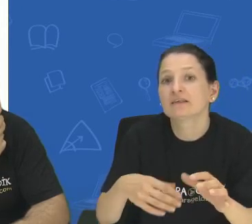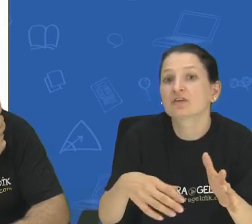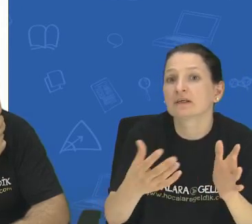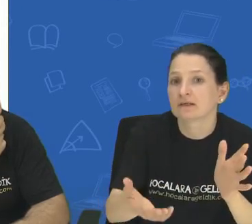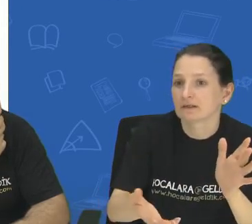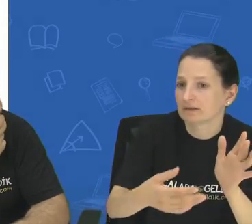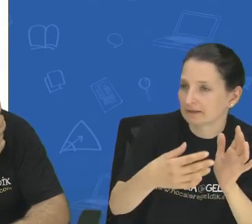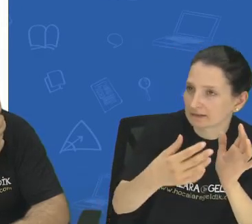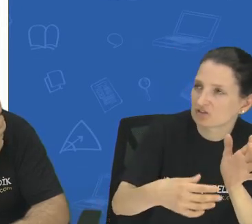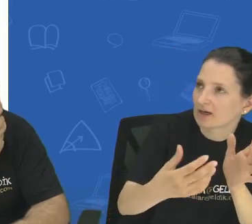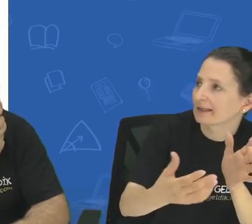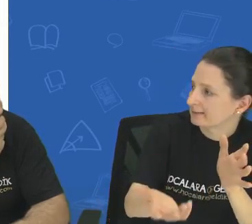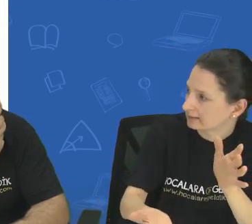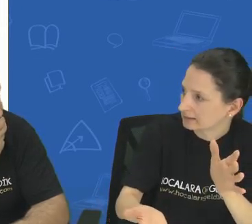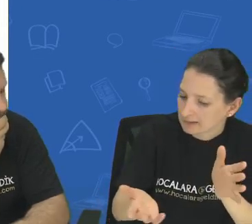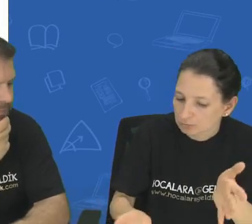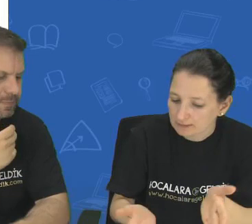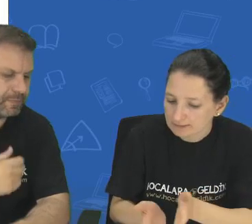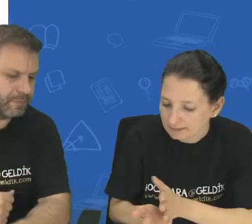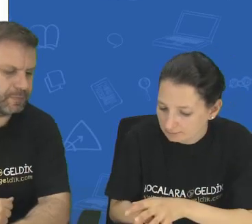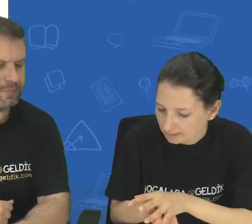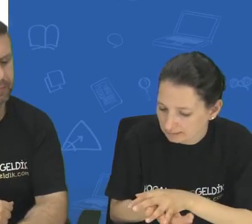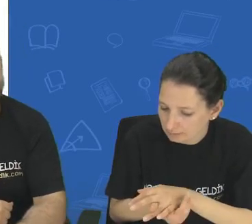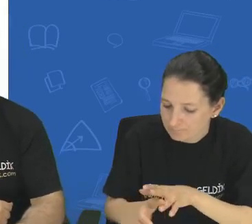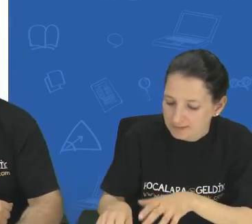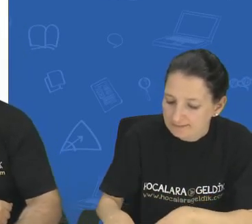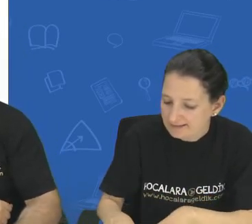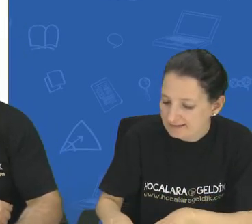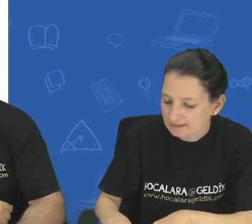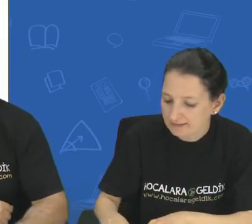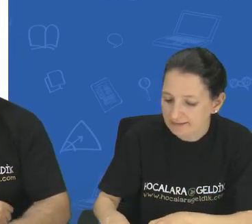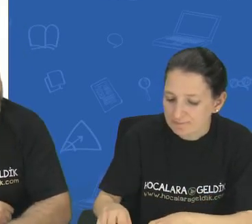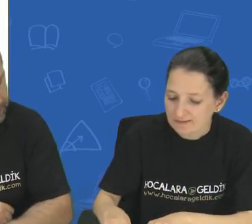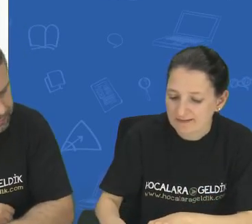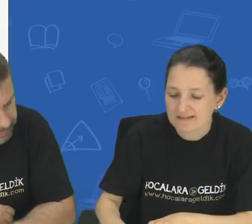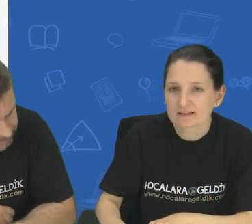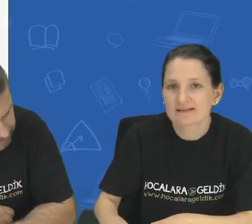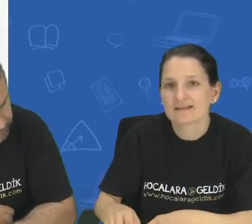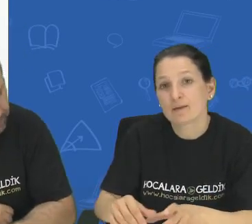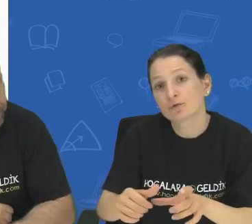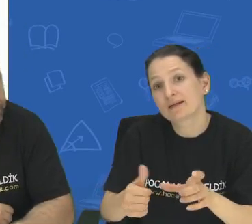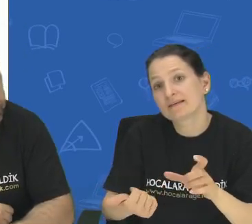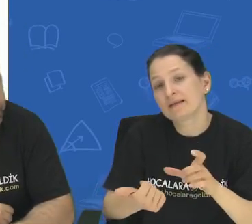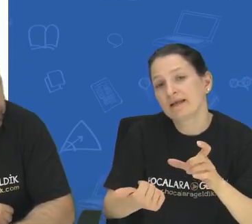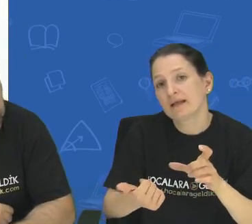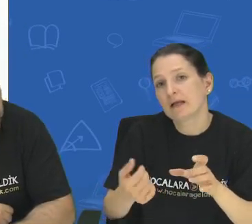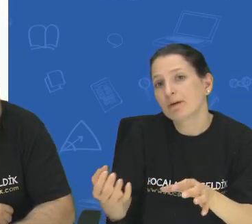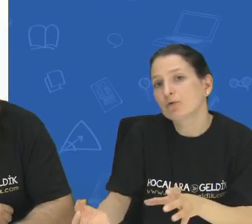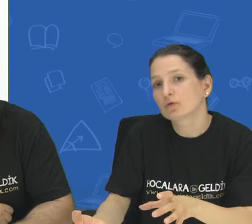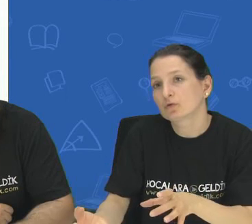nasıl kalıcı hale getirilir. Bunlarla da yine kimya ilgileniyor. Tekstil sanayi, tekstil sanayisinde hem bu